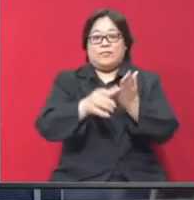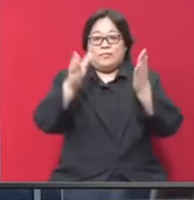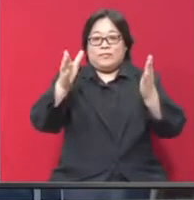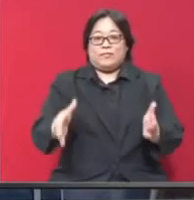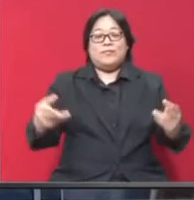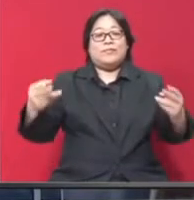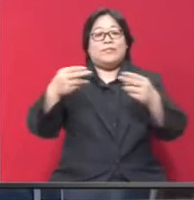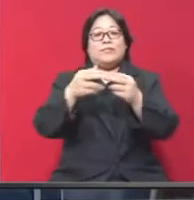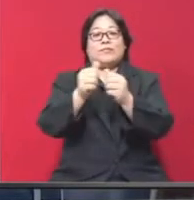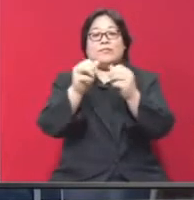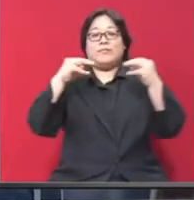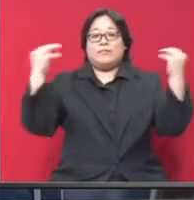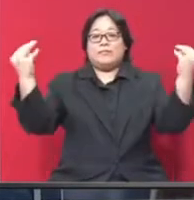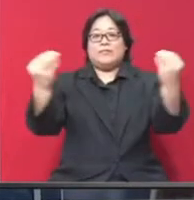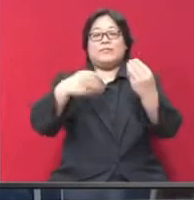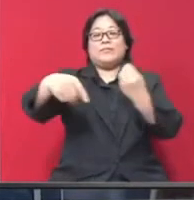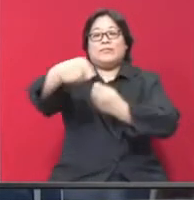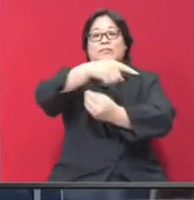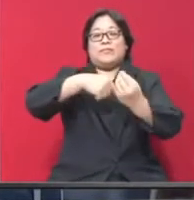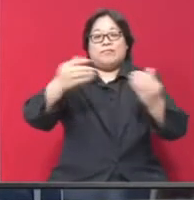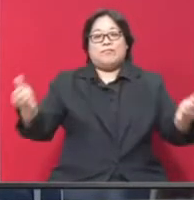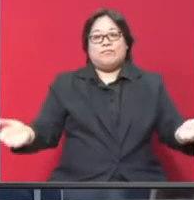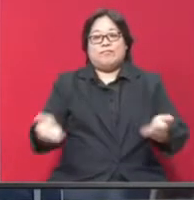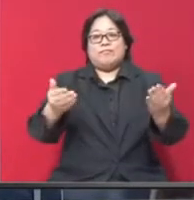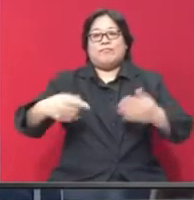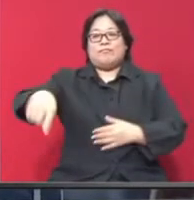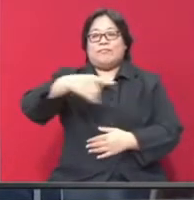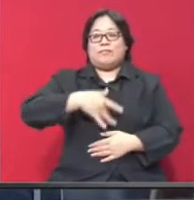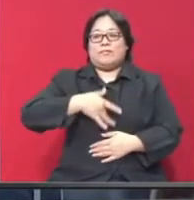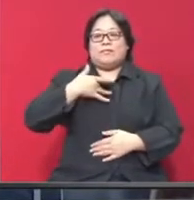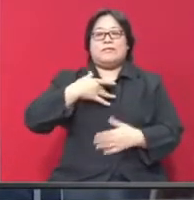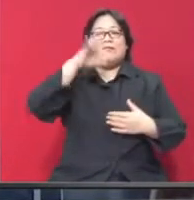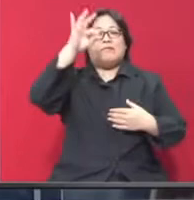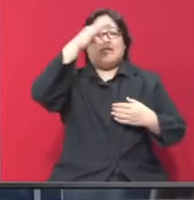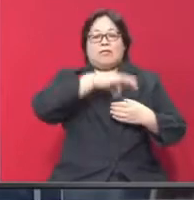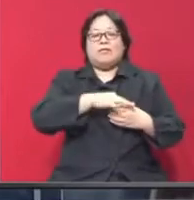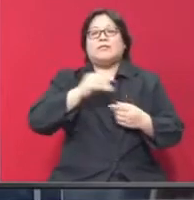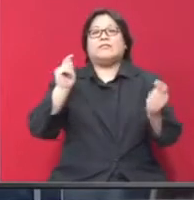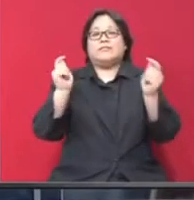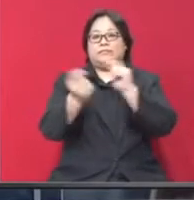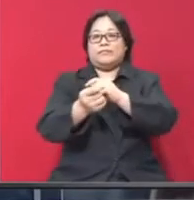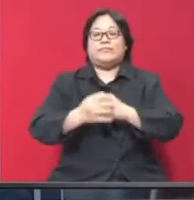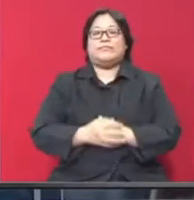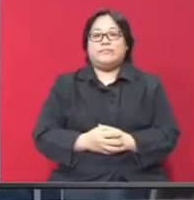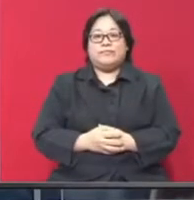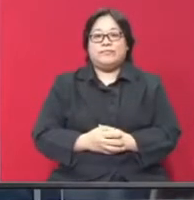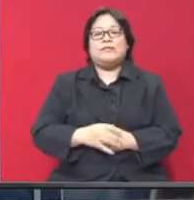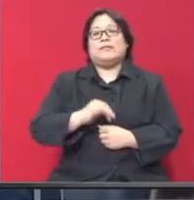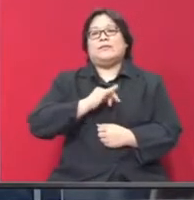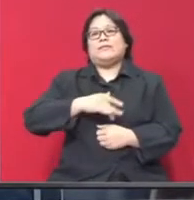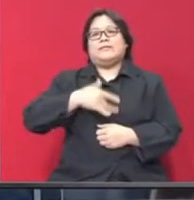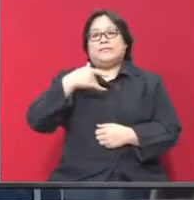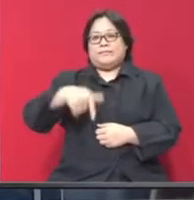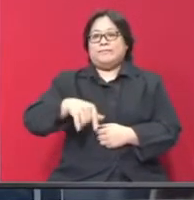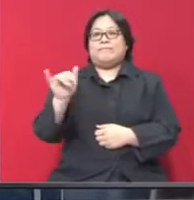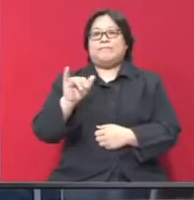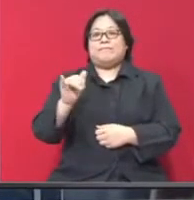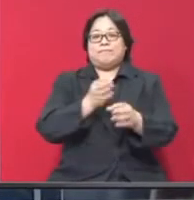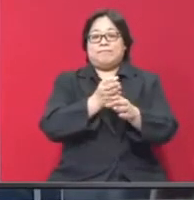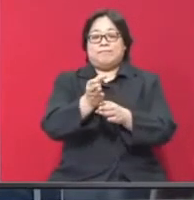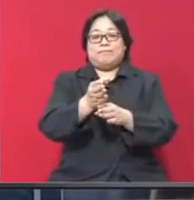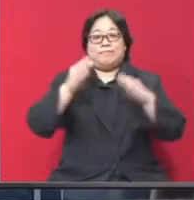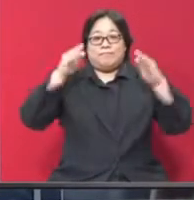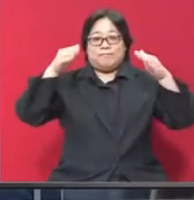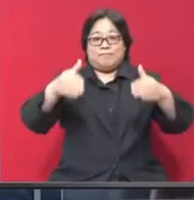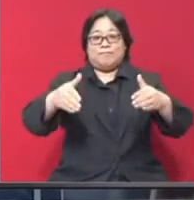hubungan masyarakat sekeliling yang telah mendorong mereka merasa lemah semangat untuk berubah ya Saya kira ini juga aspek